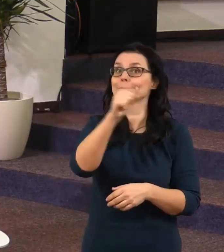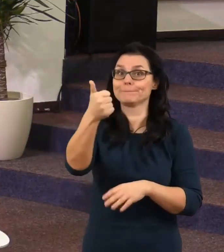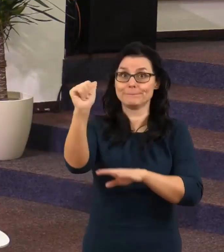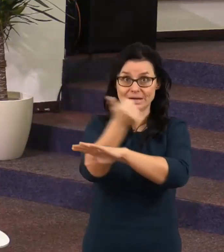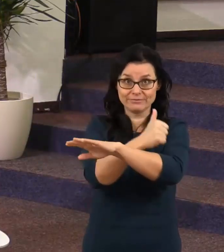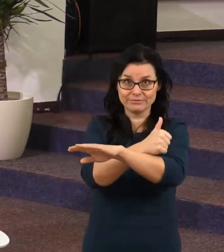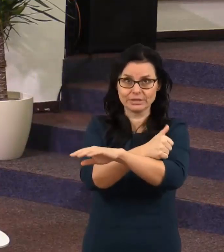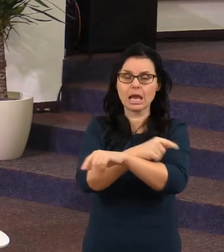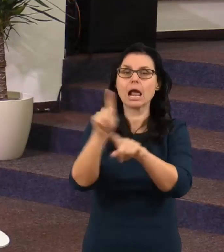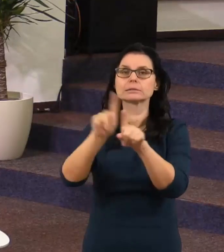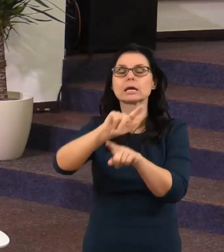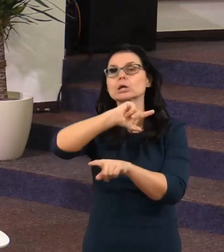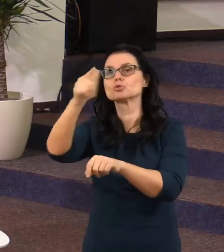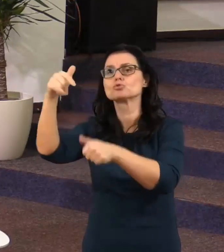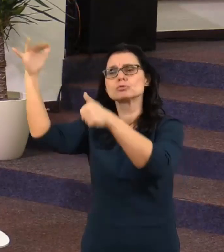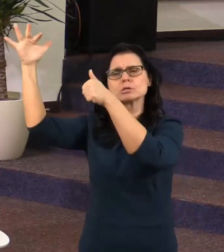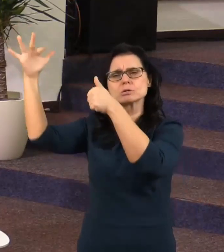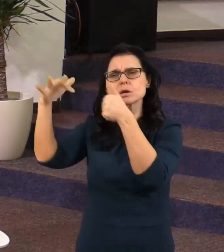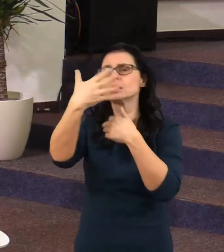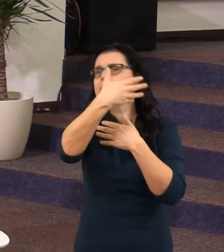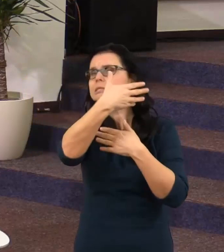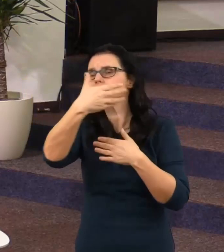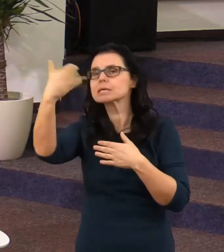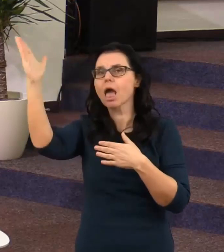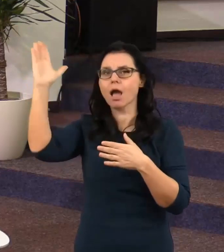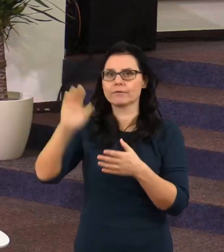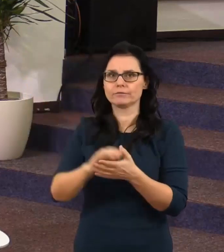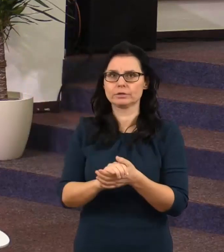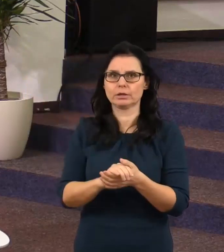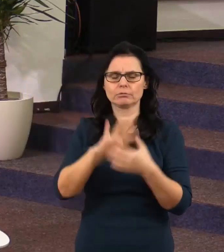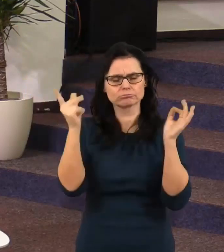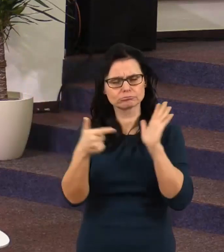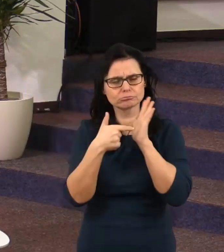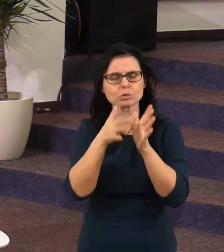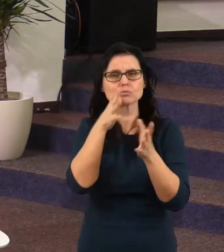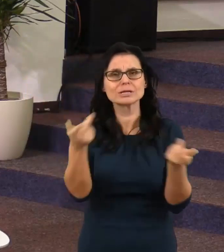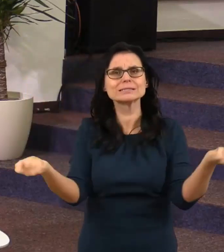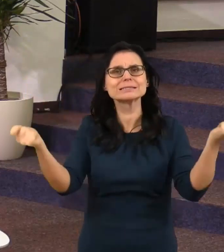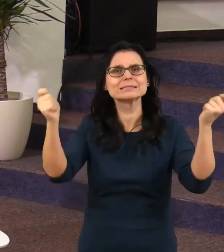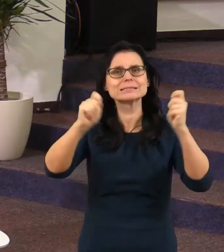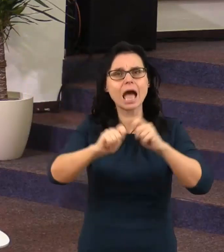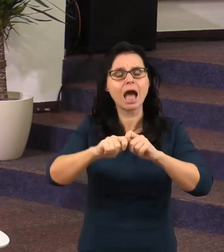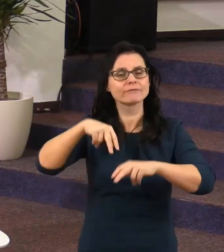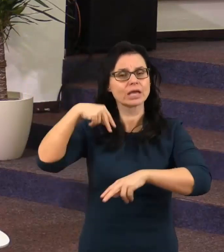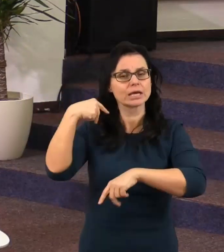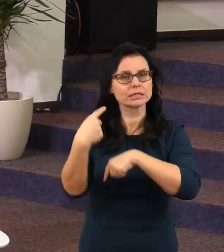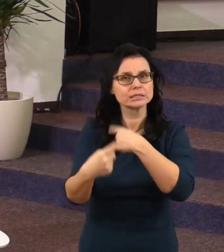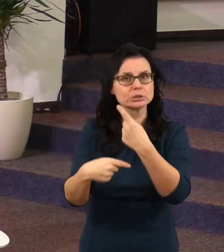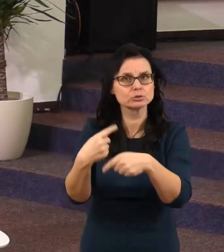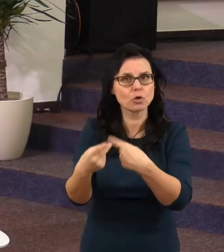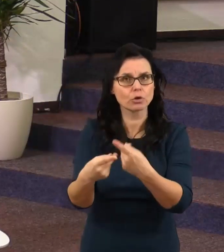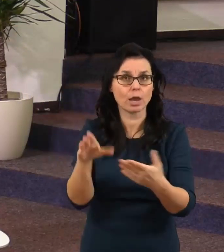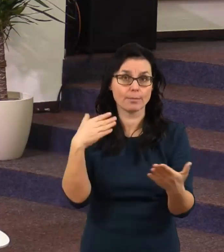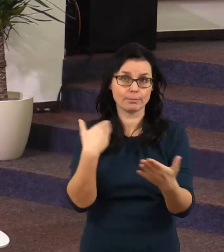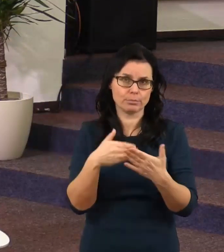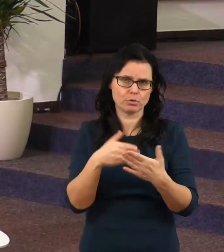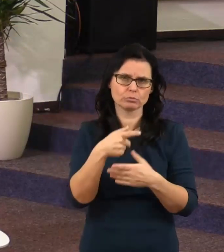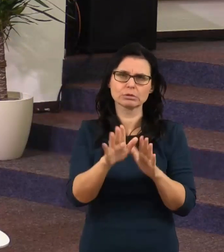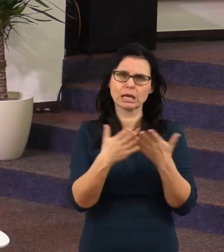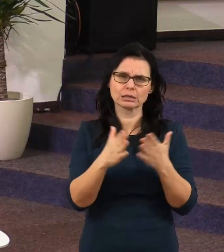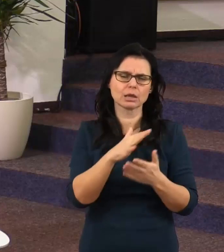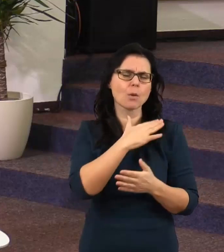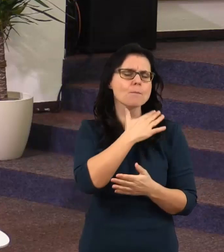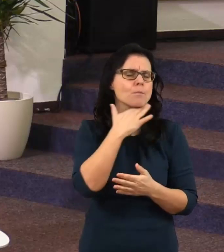i druhý, slavný Kristův příchod představil závěr dějin. Proto je tato kniha tak nesmírně,